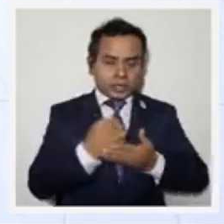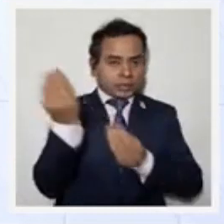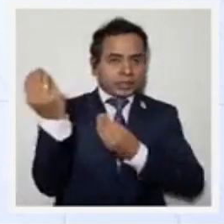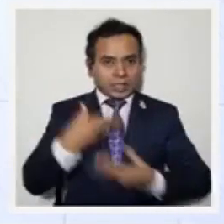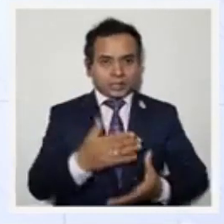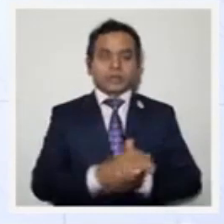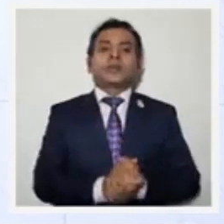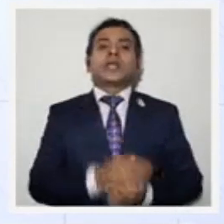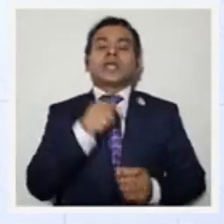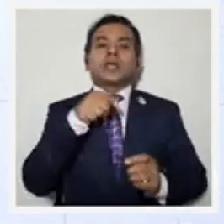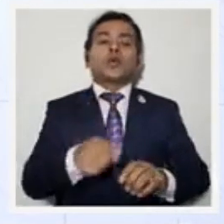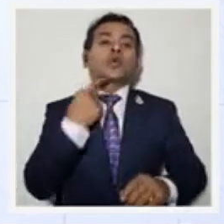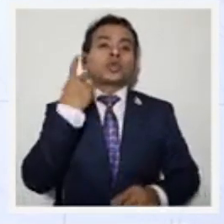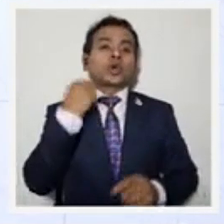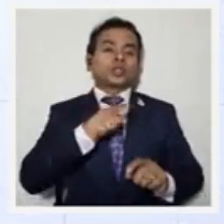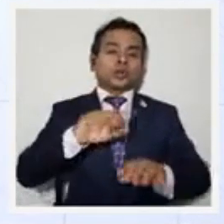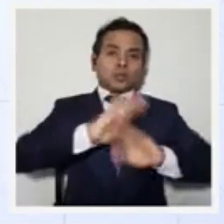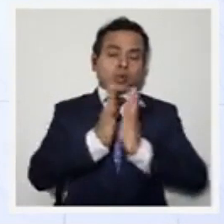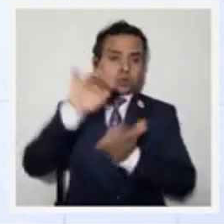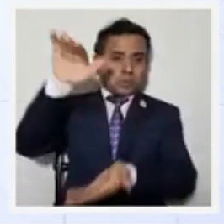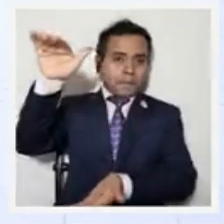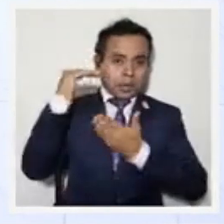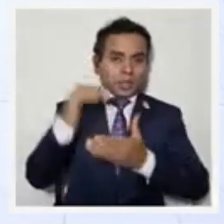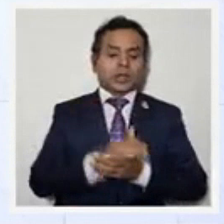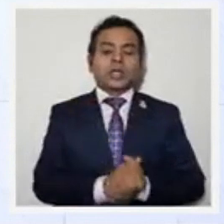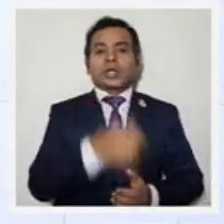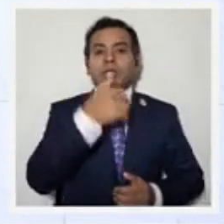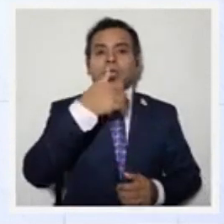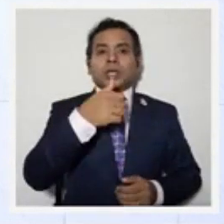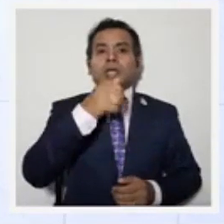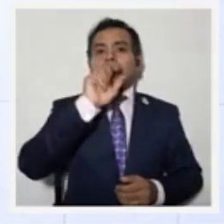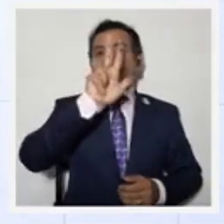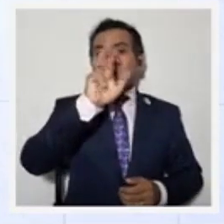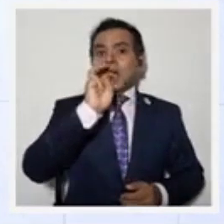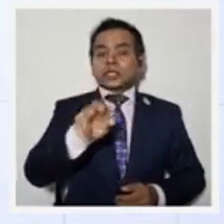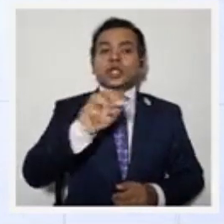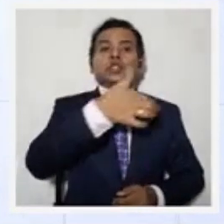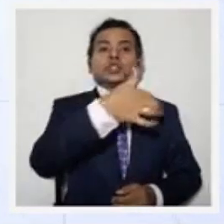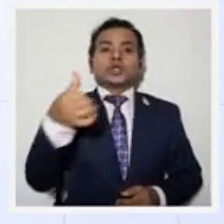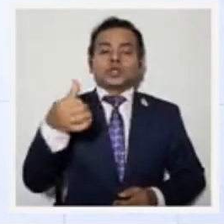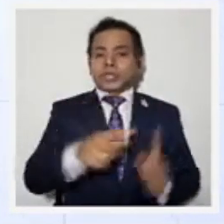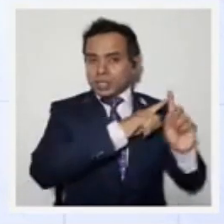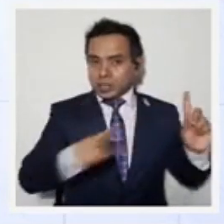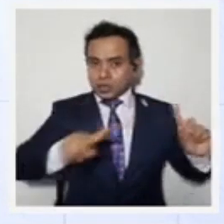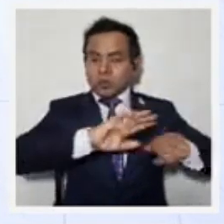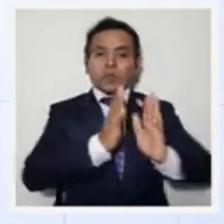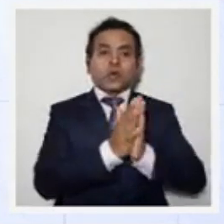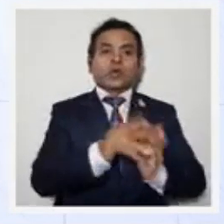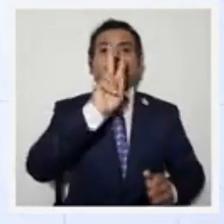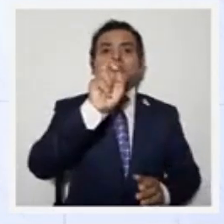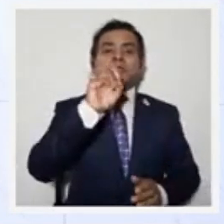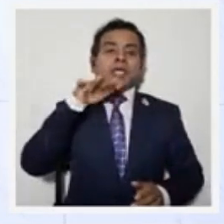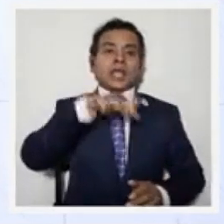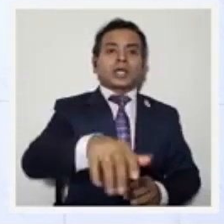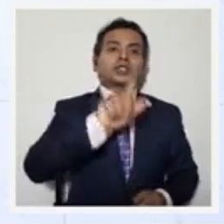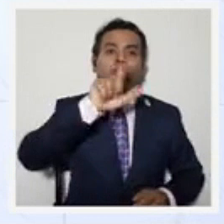MSH তারা আমাদের গত 24 ঘন্টায় 30,000 ব্যক্তিগত সুরক্ষা সামগ্রী অনুদান হিসেবে দিয়েছেন এবং আমাদের ব্যক্তিগত সুরক্ষা সামগ্রী গত